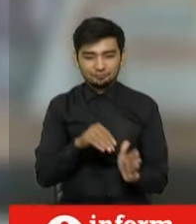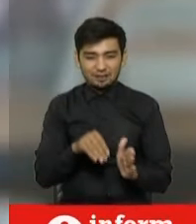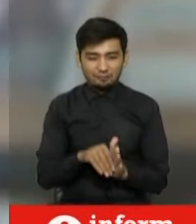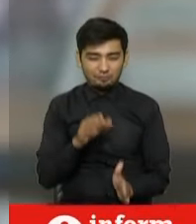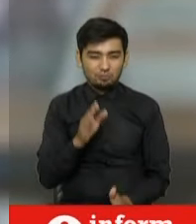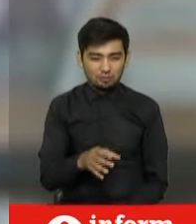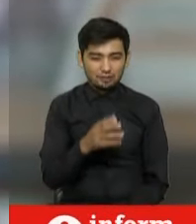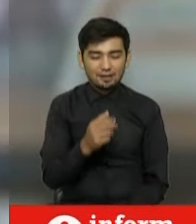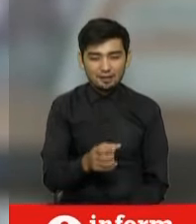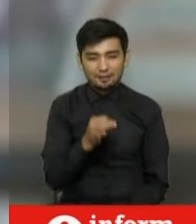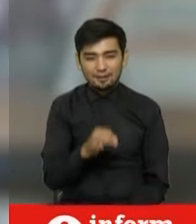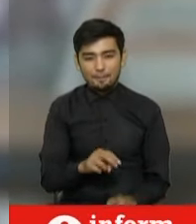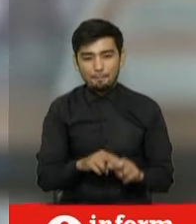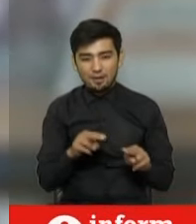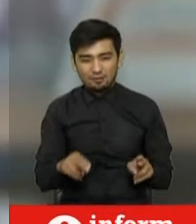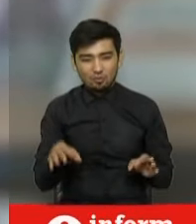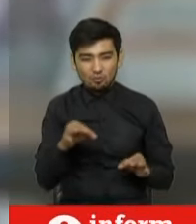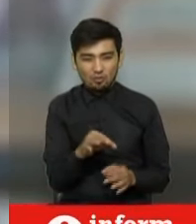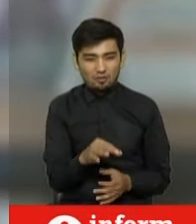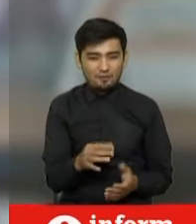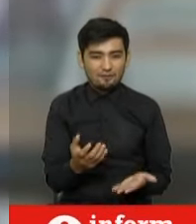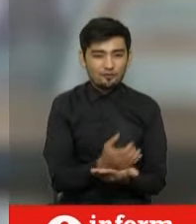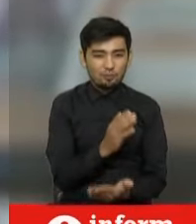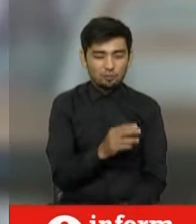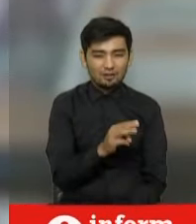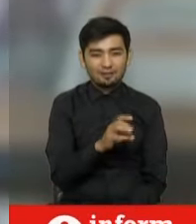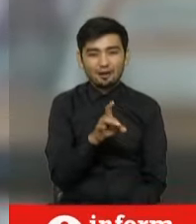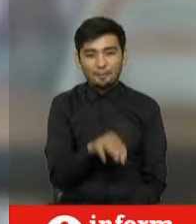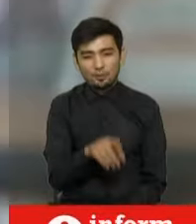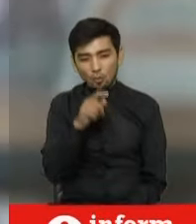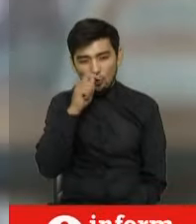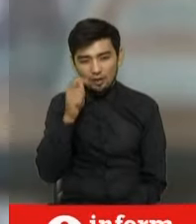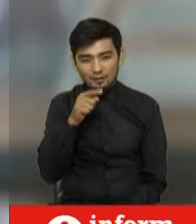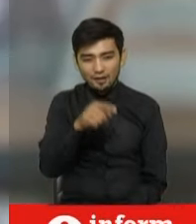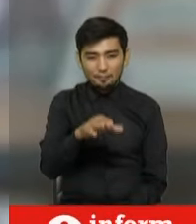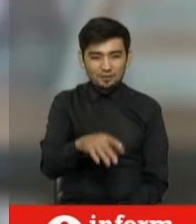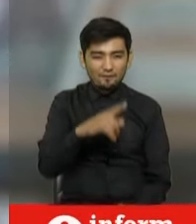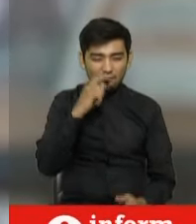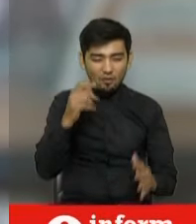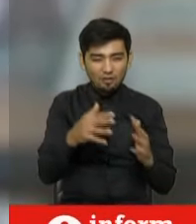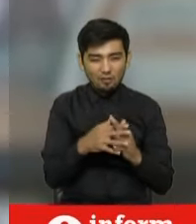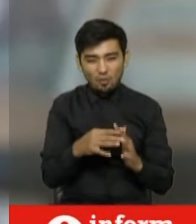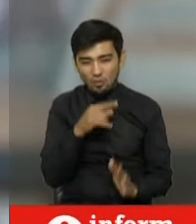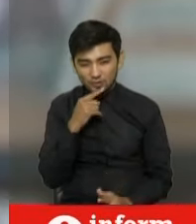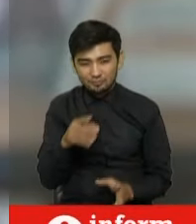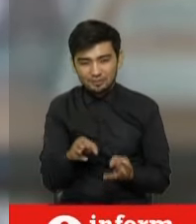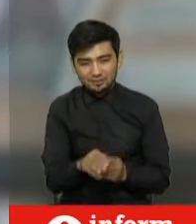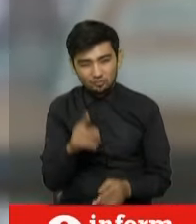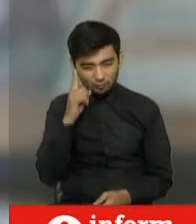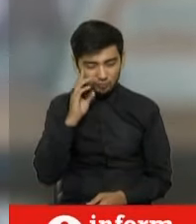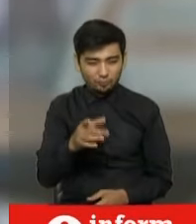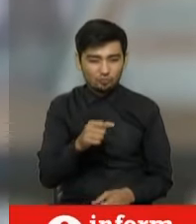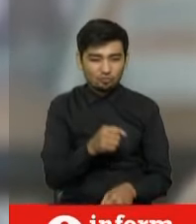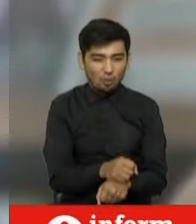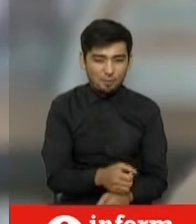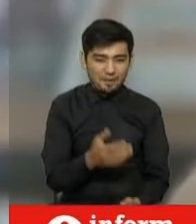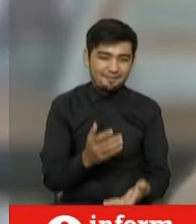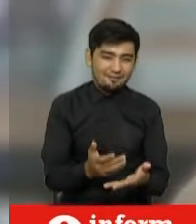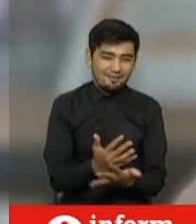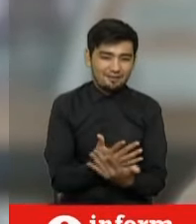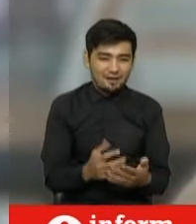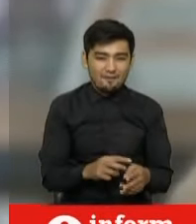бар. Мысалы үшін Трамптың жеңіске жетуі мына Украинадағы әскери қақтығысқа байланысты және біздегі